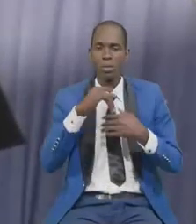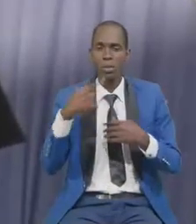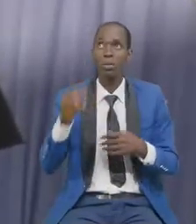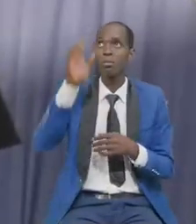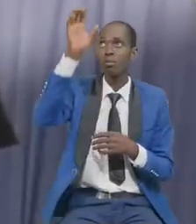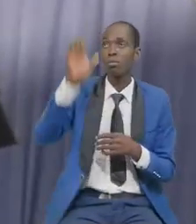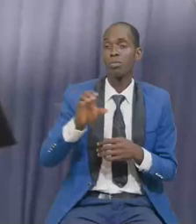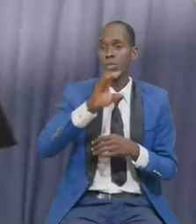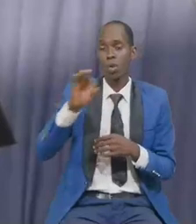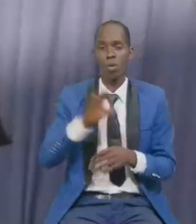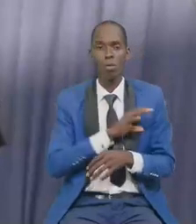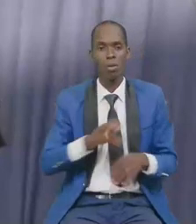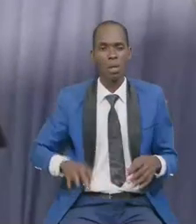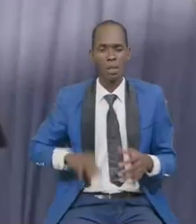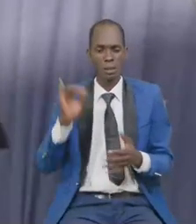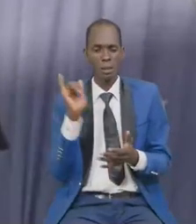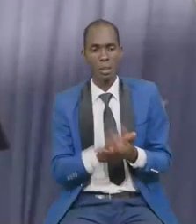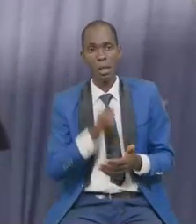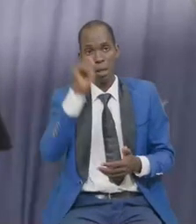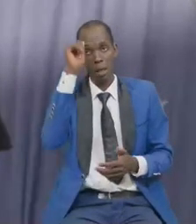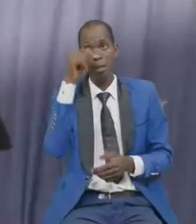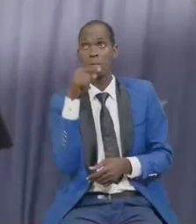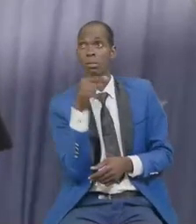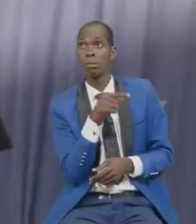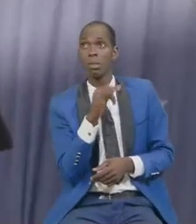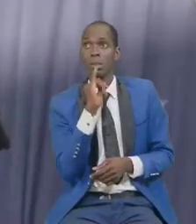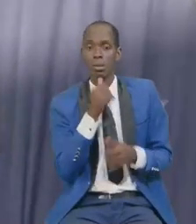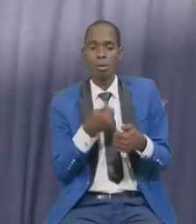cela lui rappelle, ah, ça c'est un suiveur de Christ.